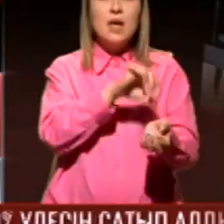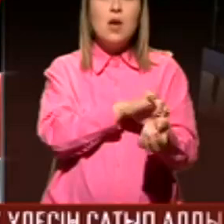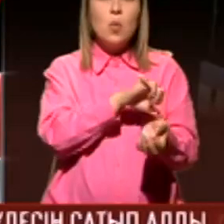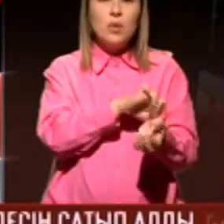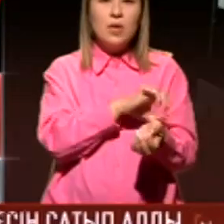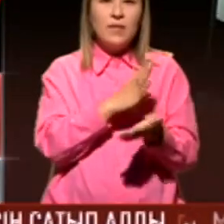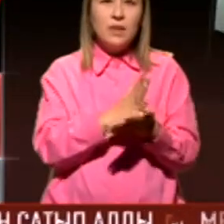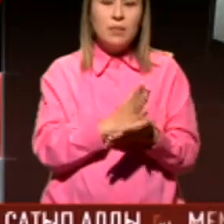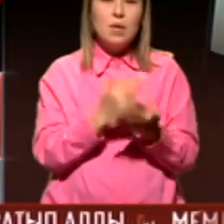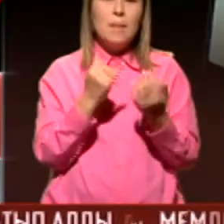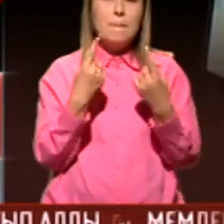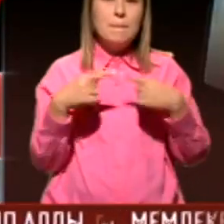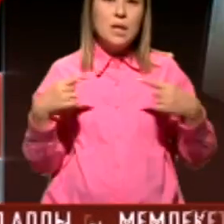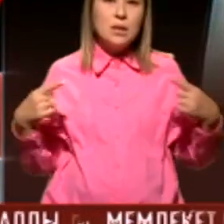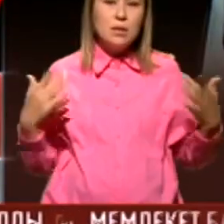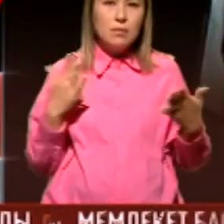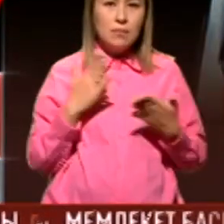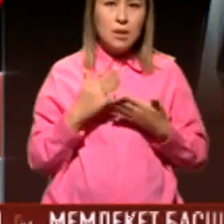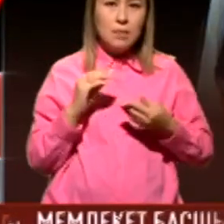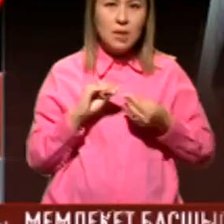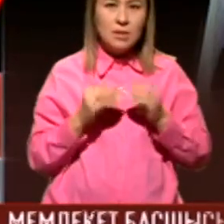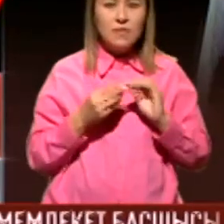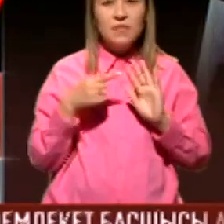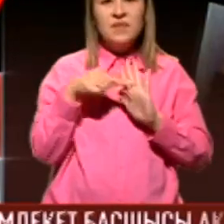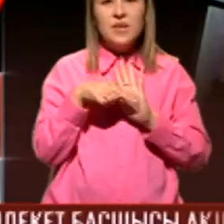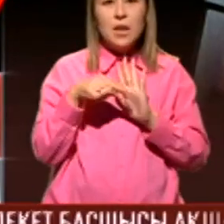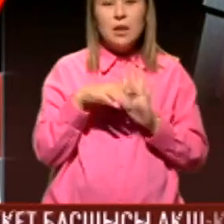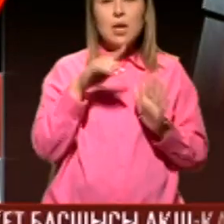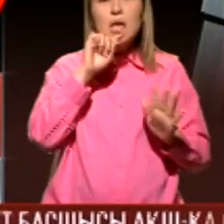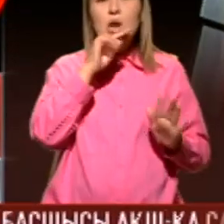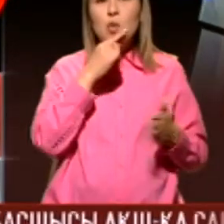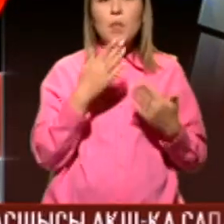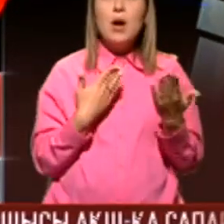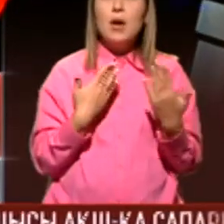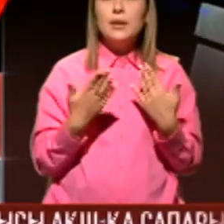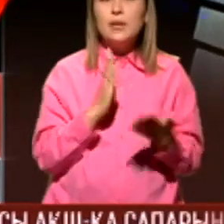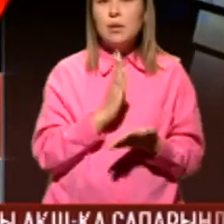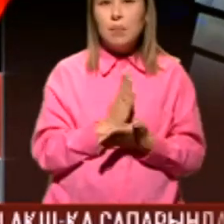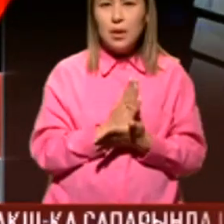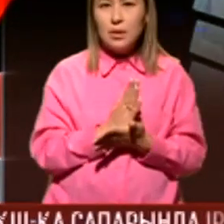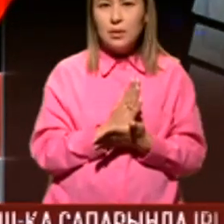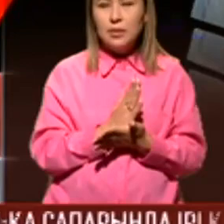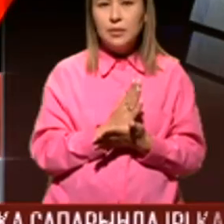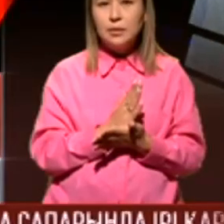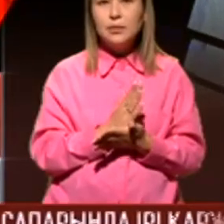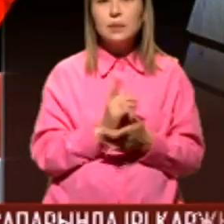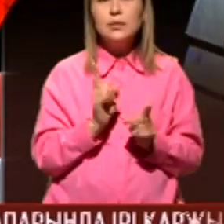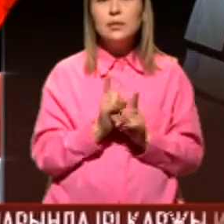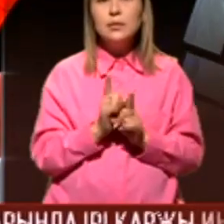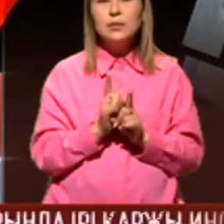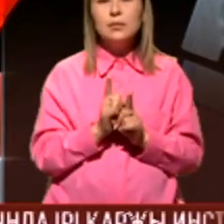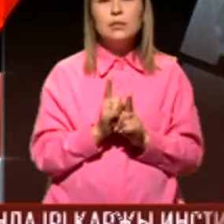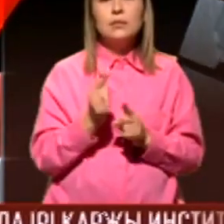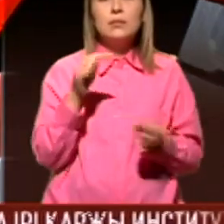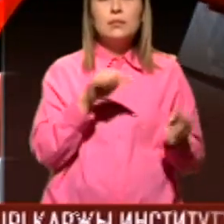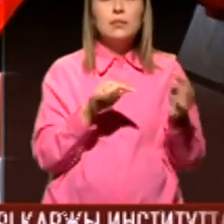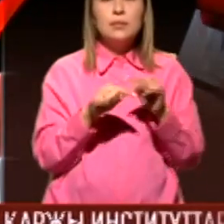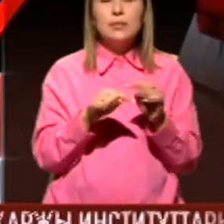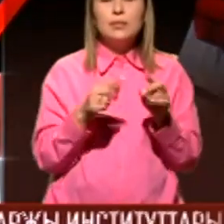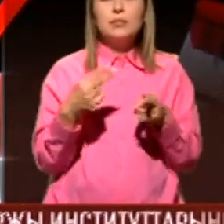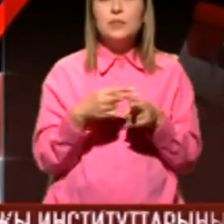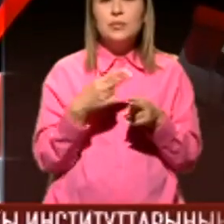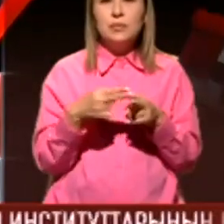мәселесі бар, басқа мәселе бар. Өзінің ішінде қалыптасқан экономикалық қатынастар бар. Сен тимесең, мен тимен дейтін сияқты қатынастар. Оның